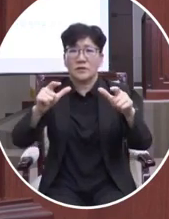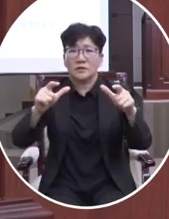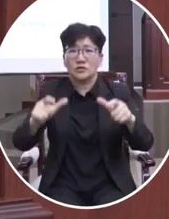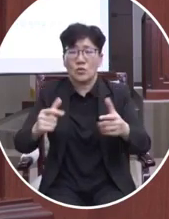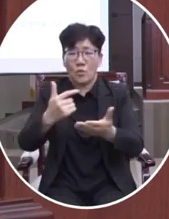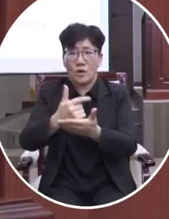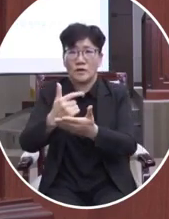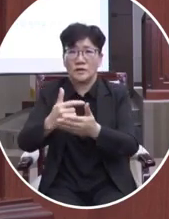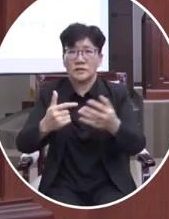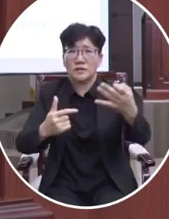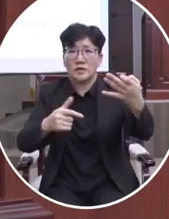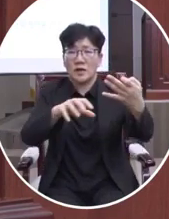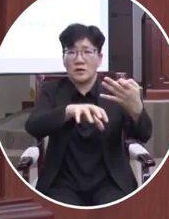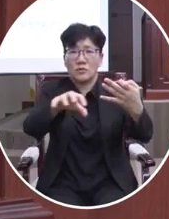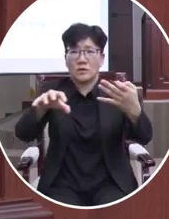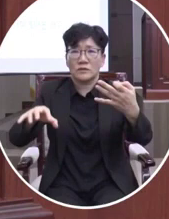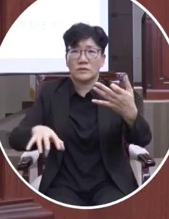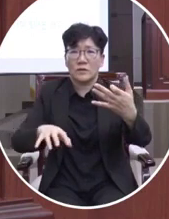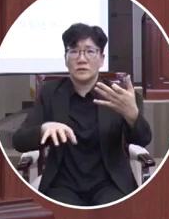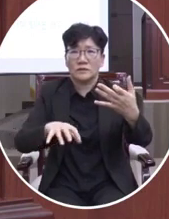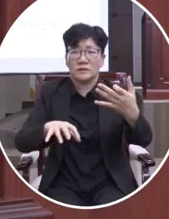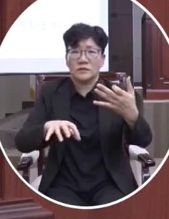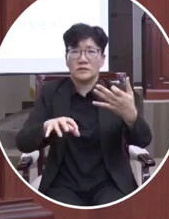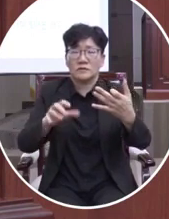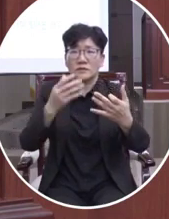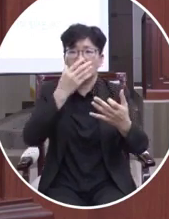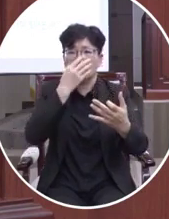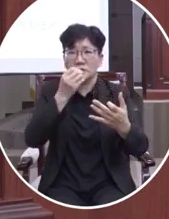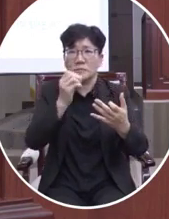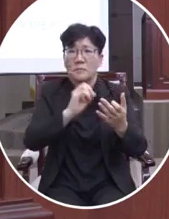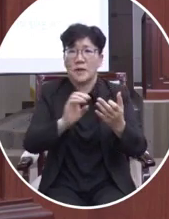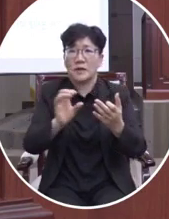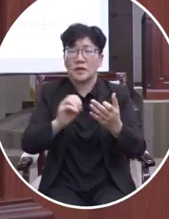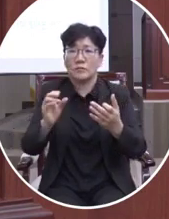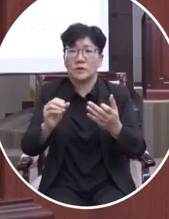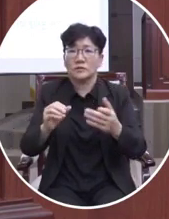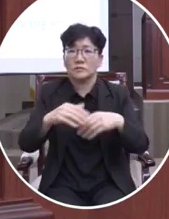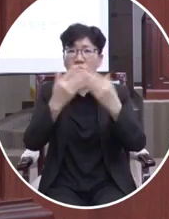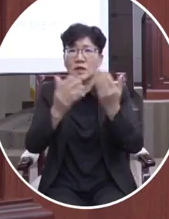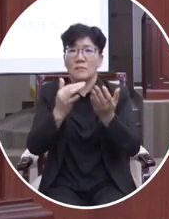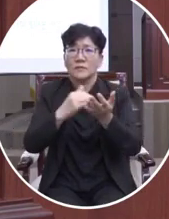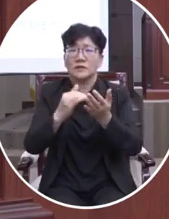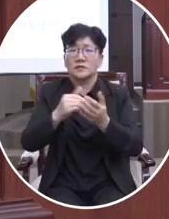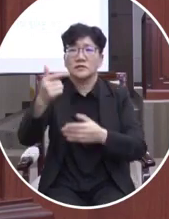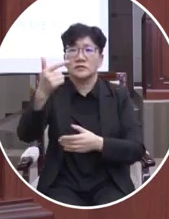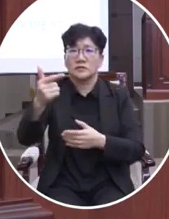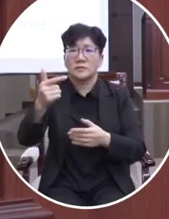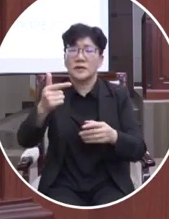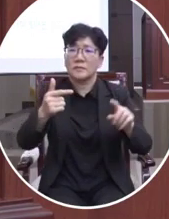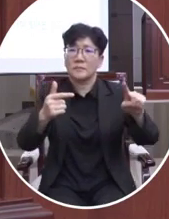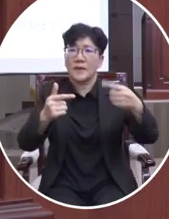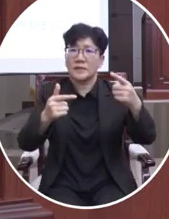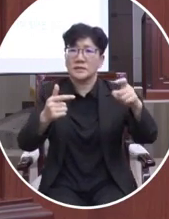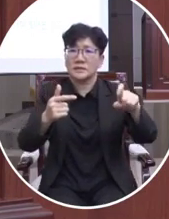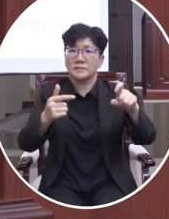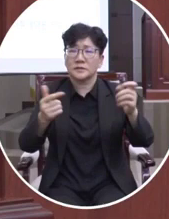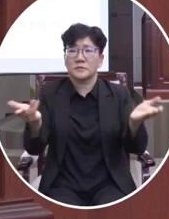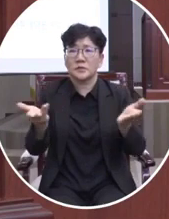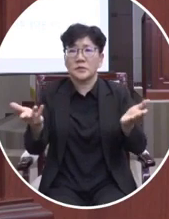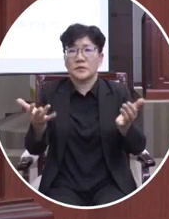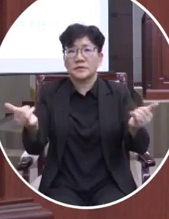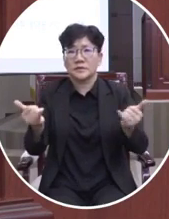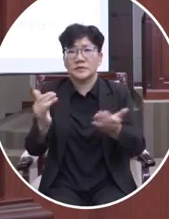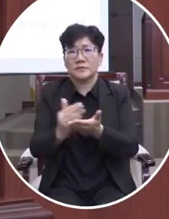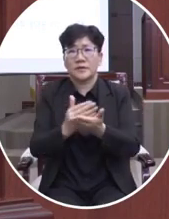19개 동에서 배출되는 생활 폐기물은 총 6개의 대행업체 고용된 약 110여명의